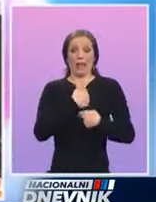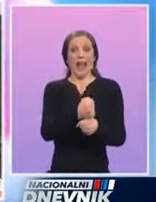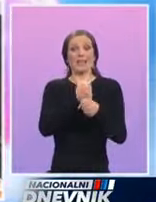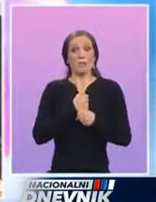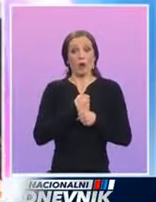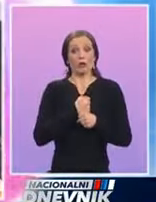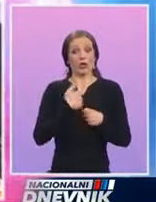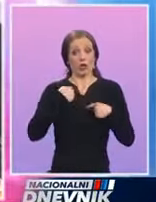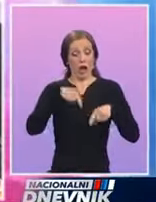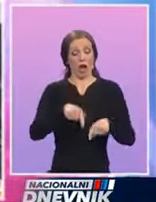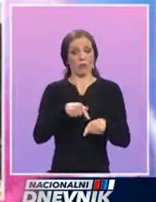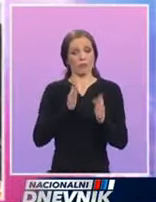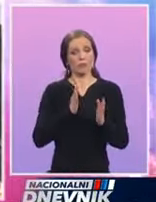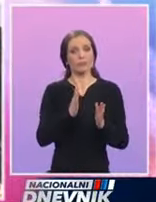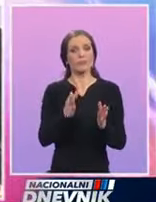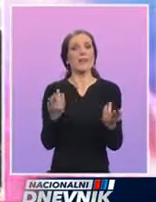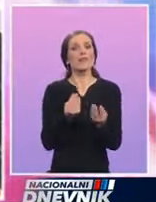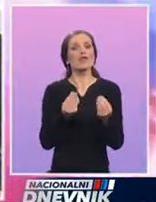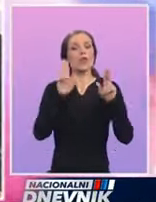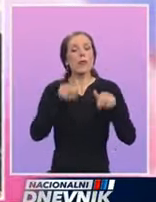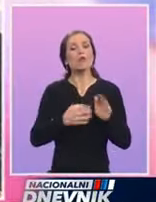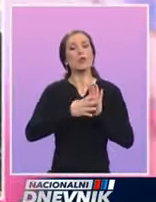našem putu, da bi mogli da